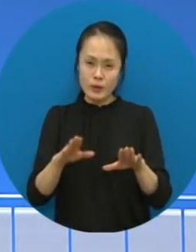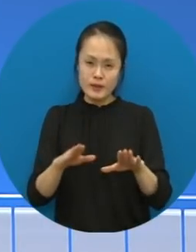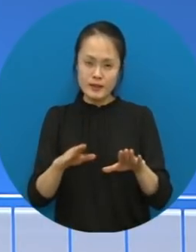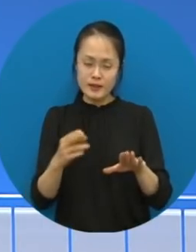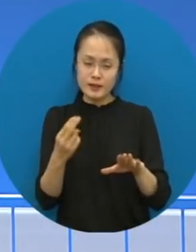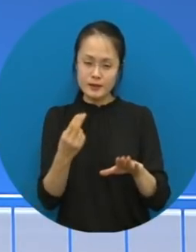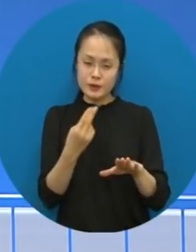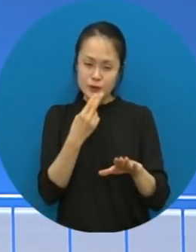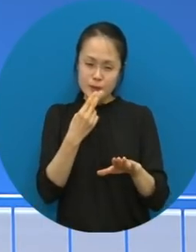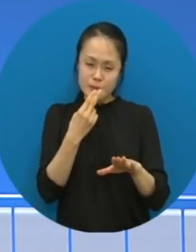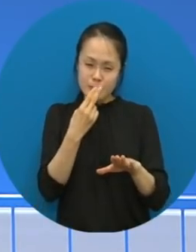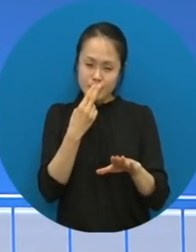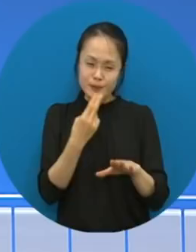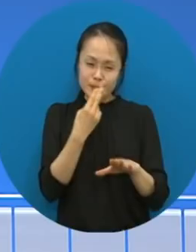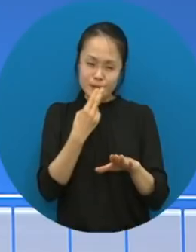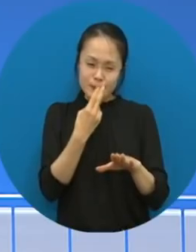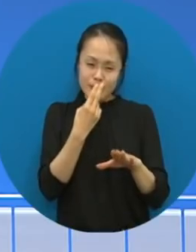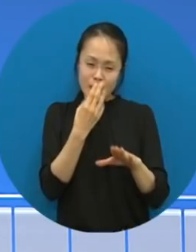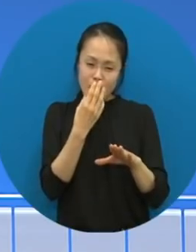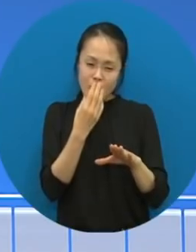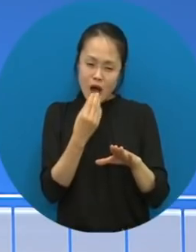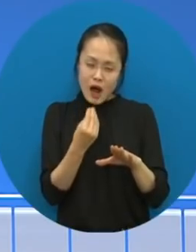그렇게 노력을 했습니다.